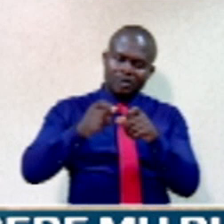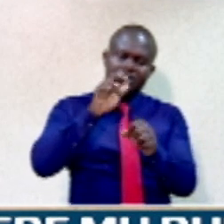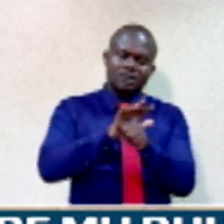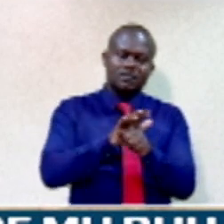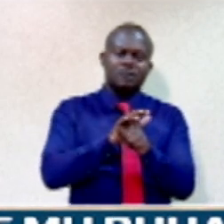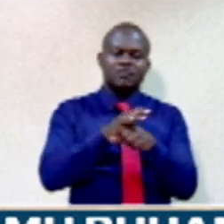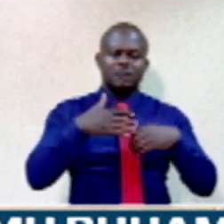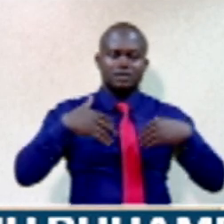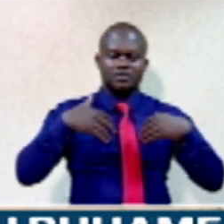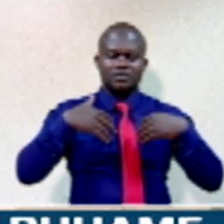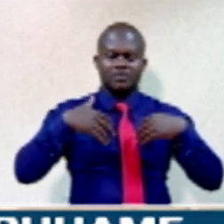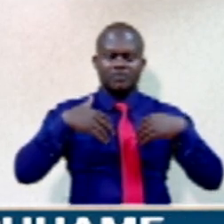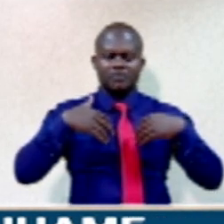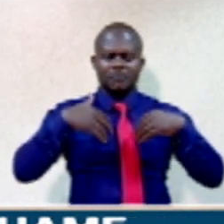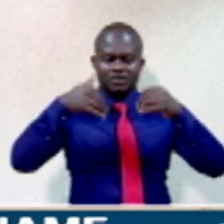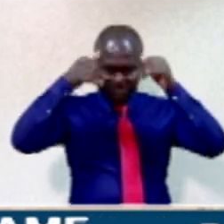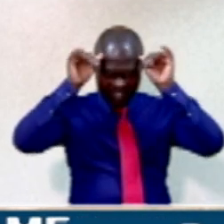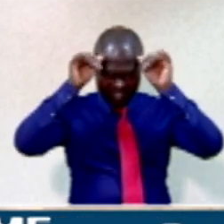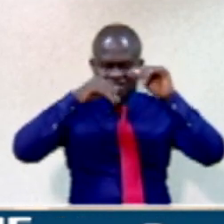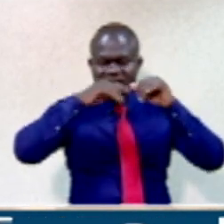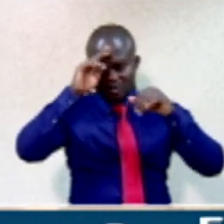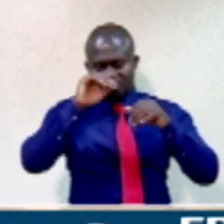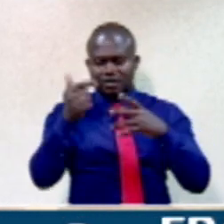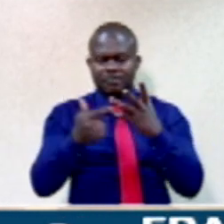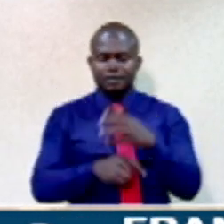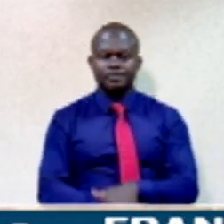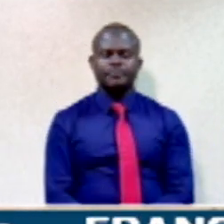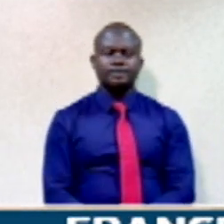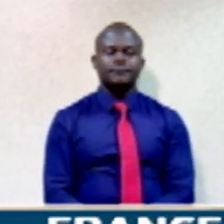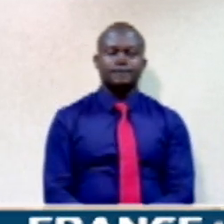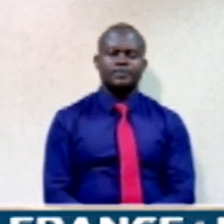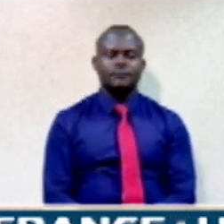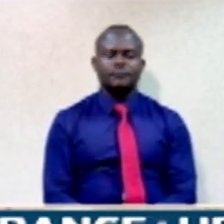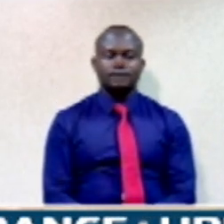n'amatungo. Jean Claude Kwizera, Televiziyo Rwanda, i Bugesera.